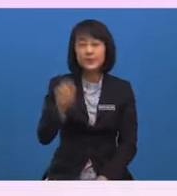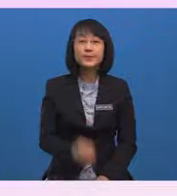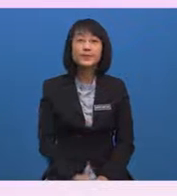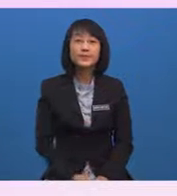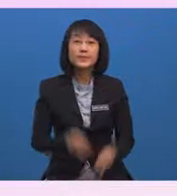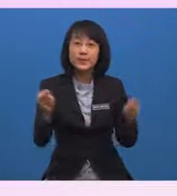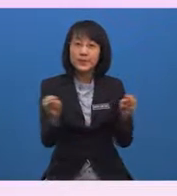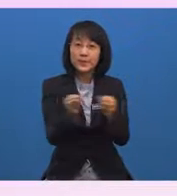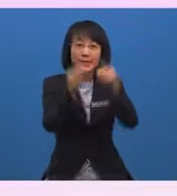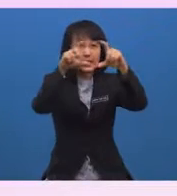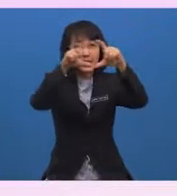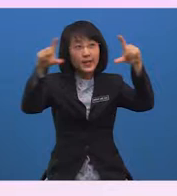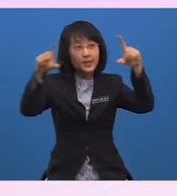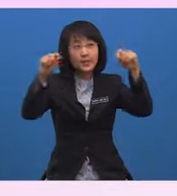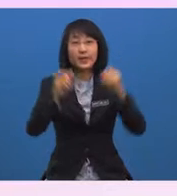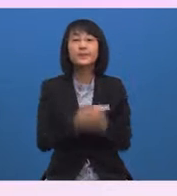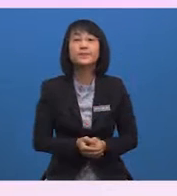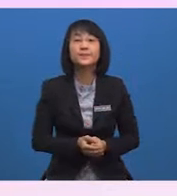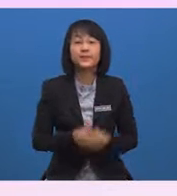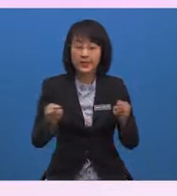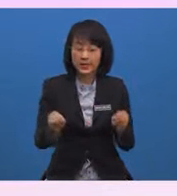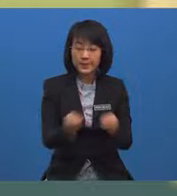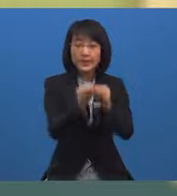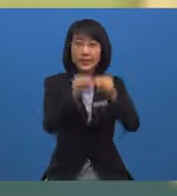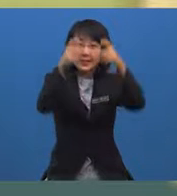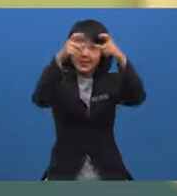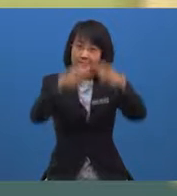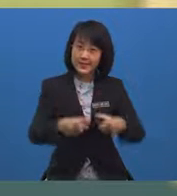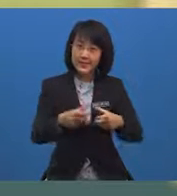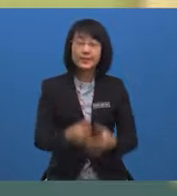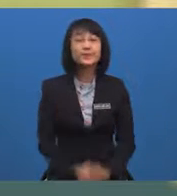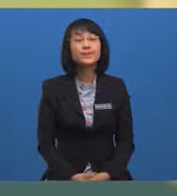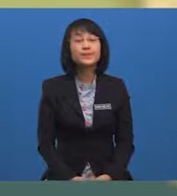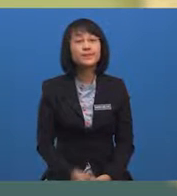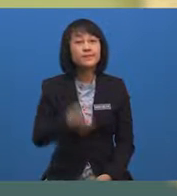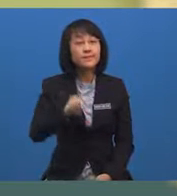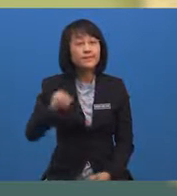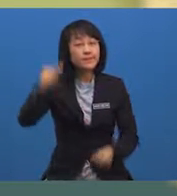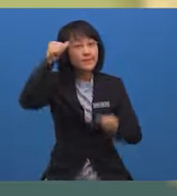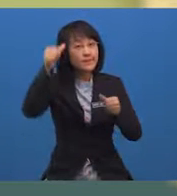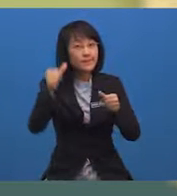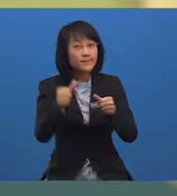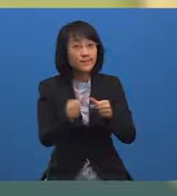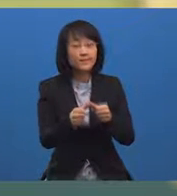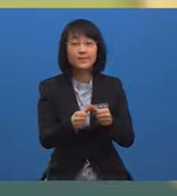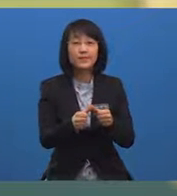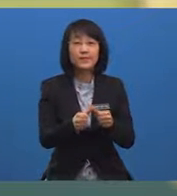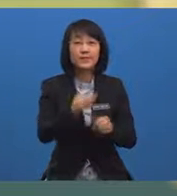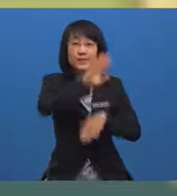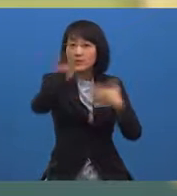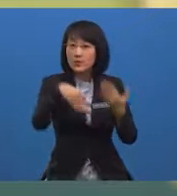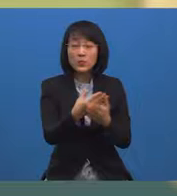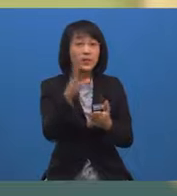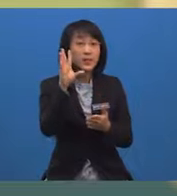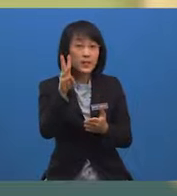magnet bar dan magnet silinder. Murid-murid, ingat tak keenam-enam bentuk magnet